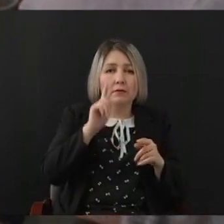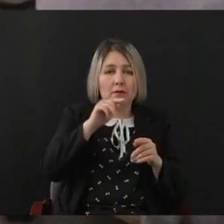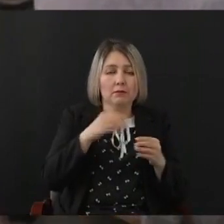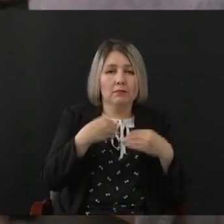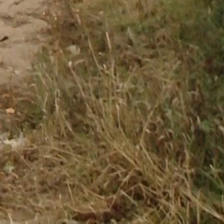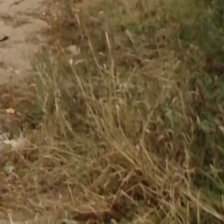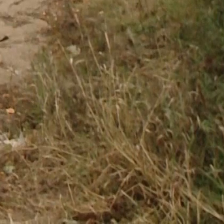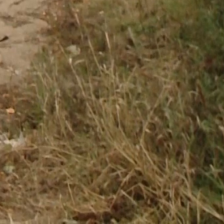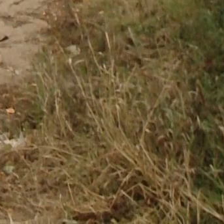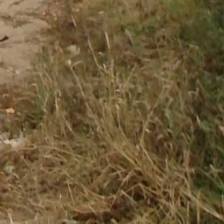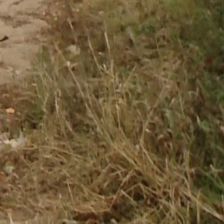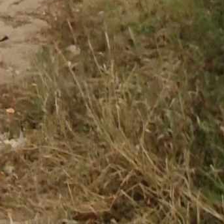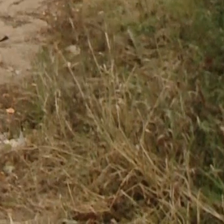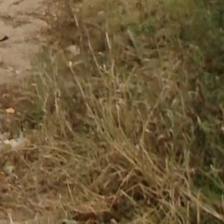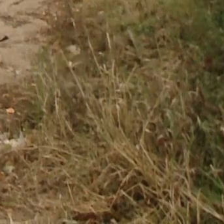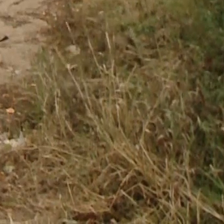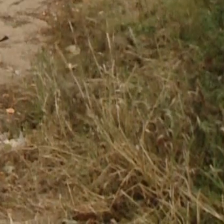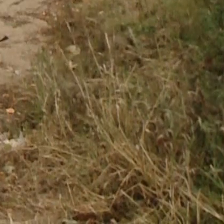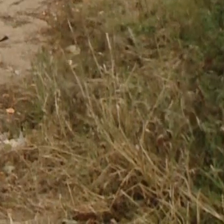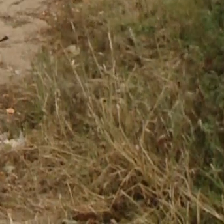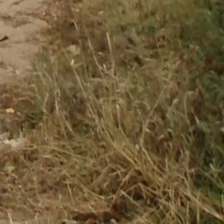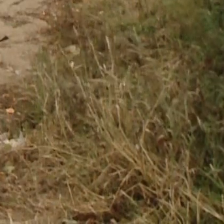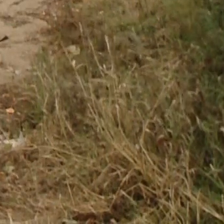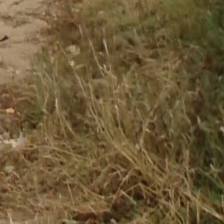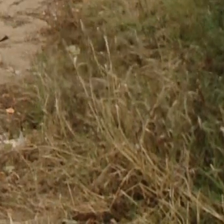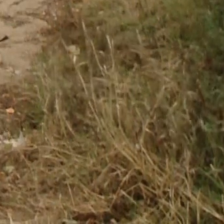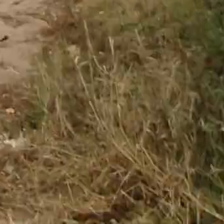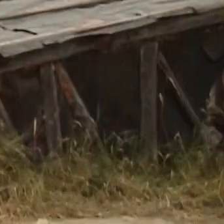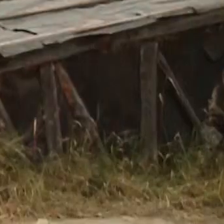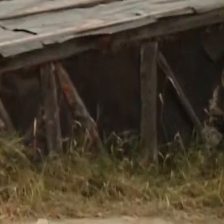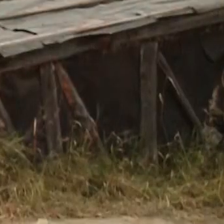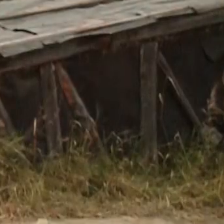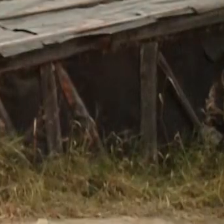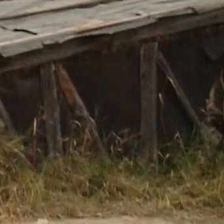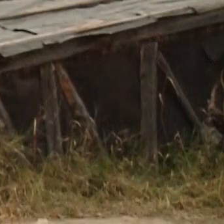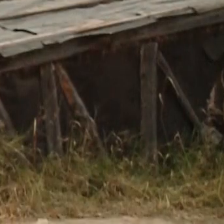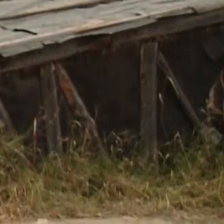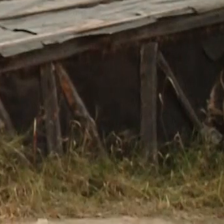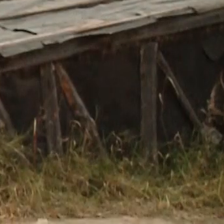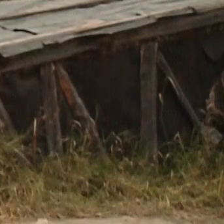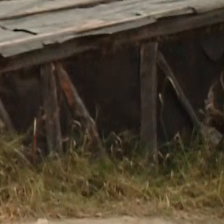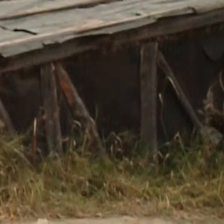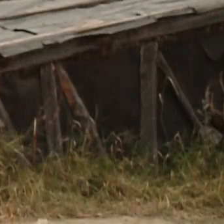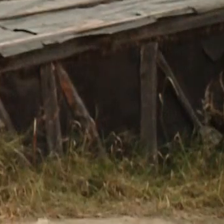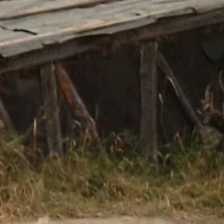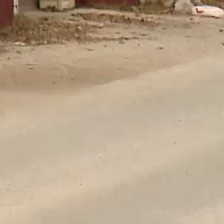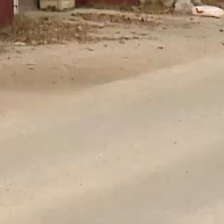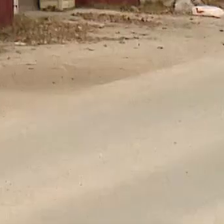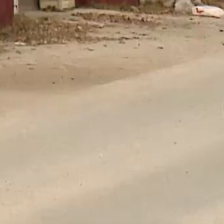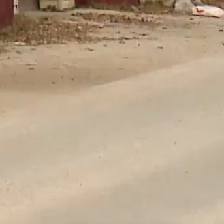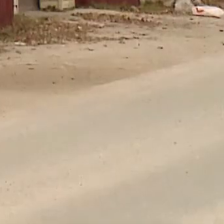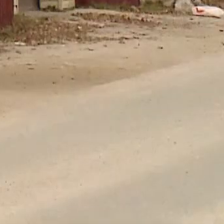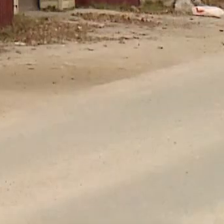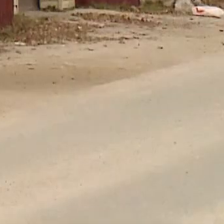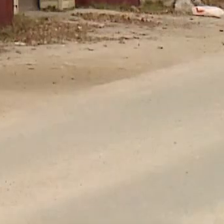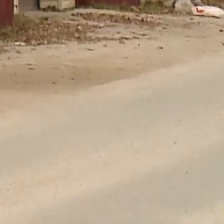этими ресурсами. Жительница частного дома в 11-м микрорайоне пожаловалась, что их территории город не уделяет достаточно внимания, и это